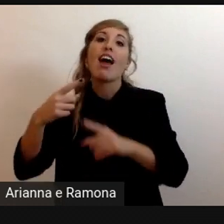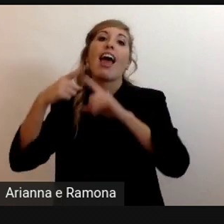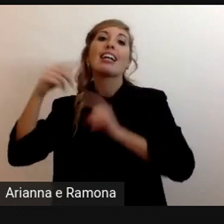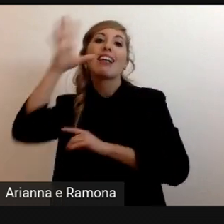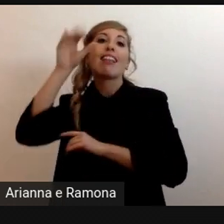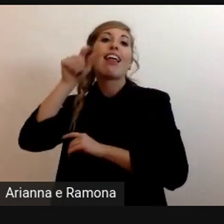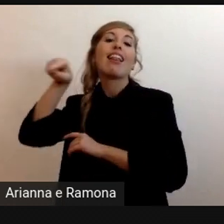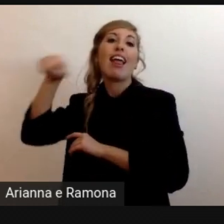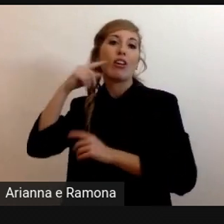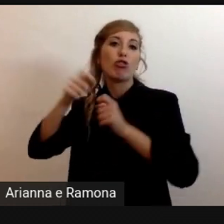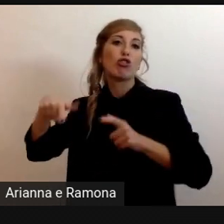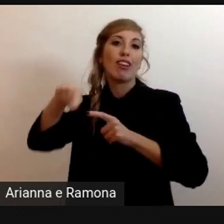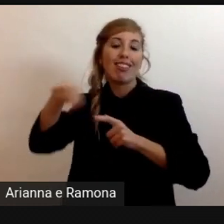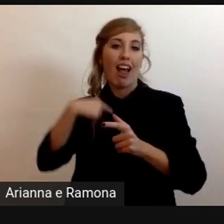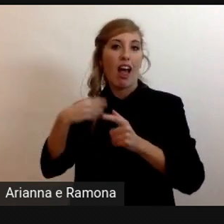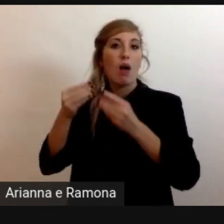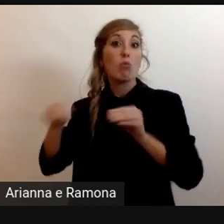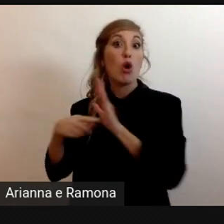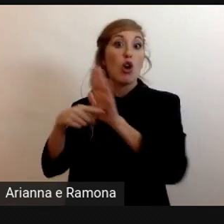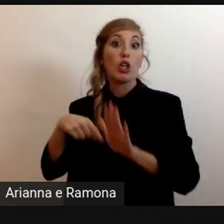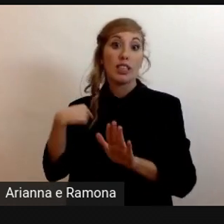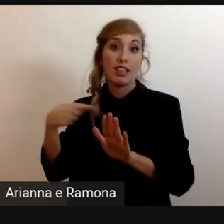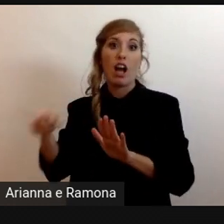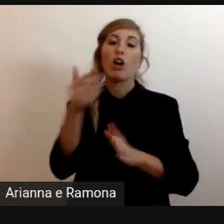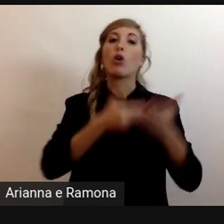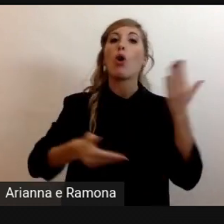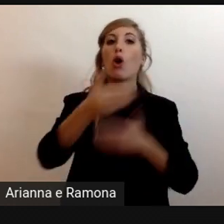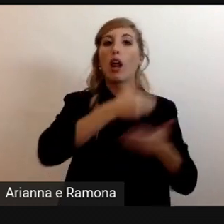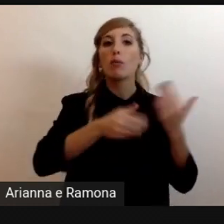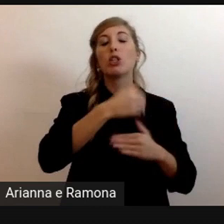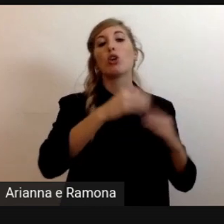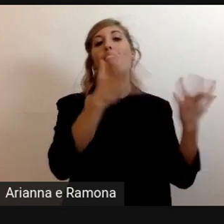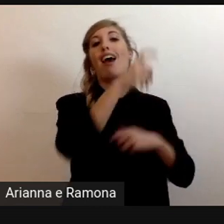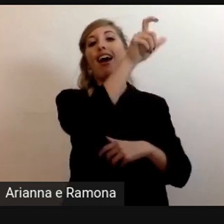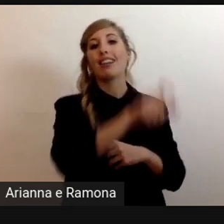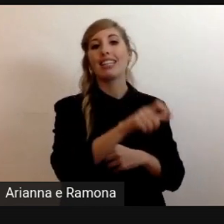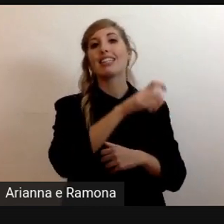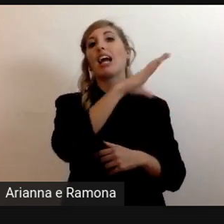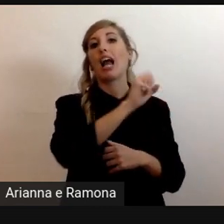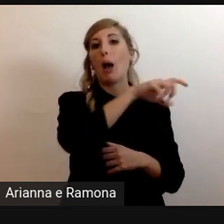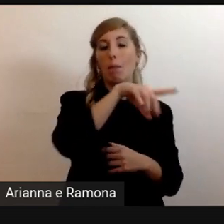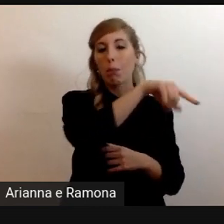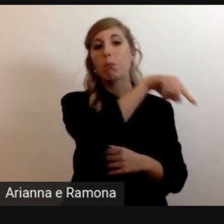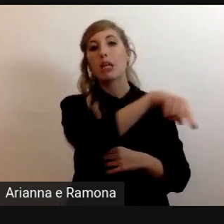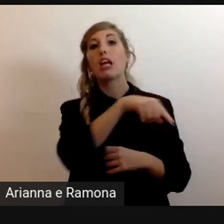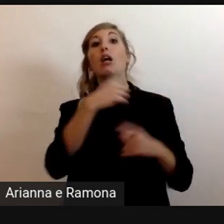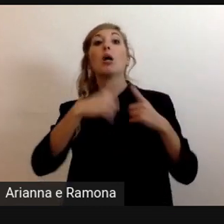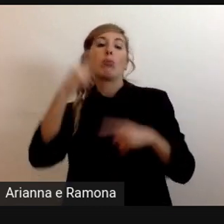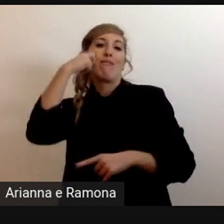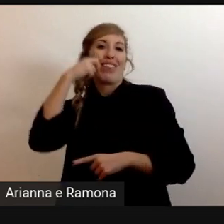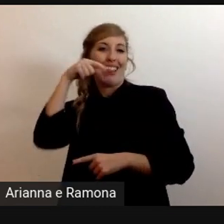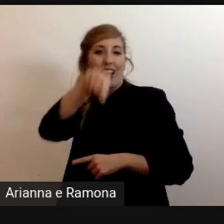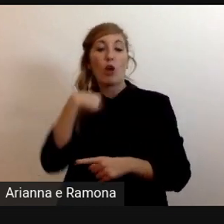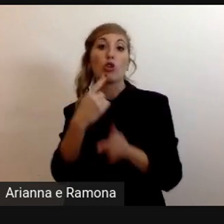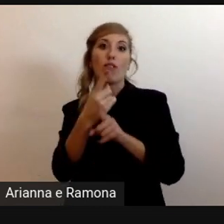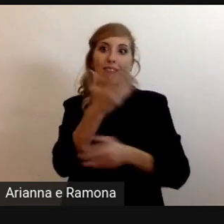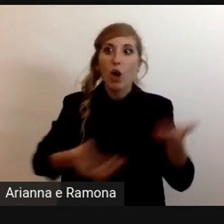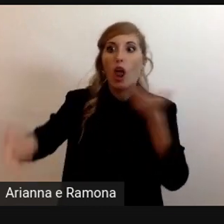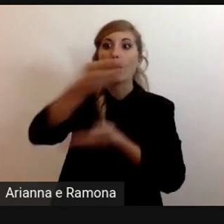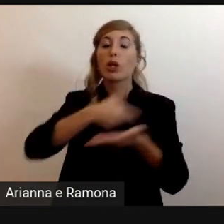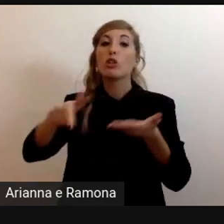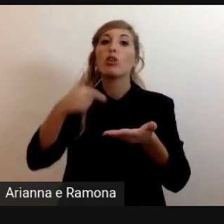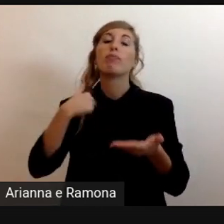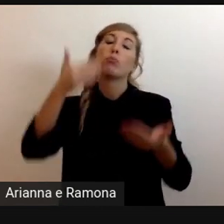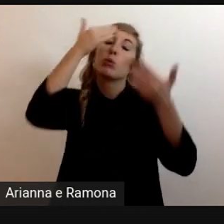la mostra informazione per l'autista al camp e la proiezione del video di stato e che c'e una mostra che purtroppo